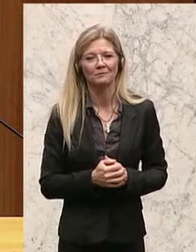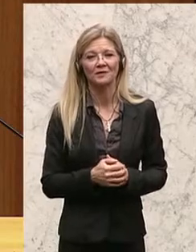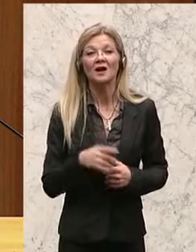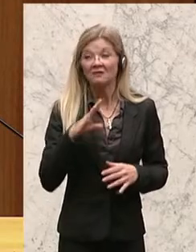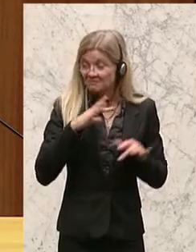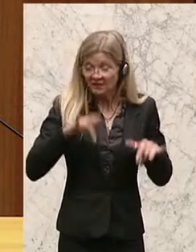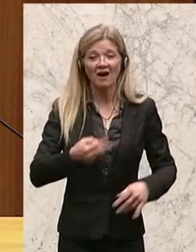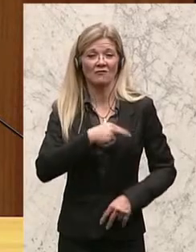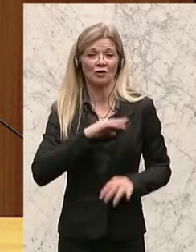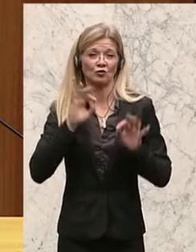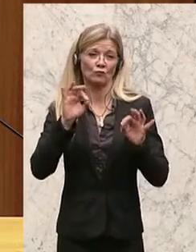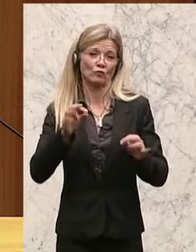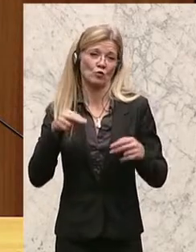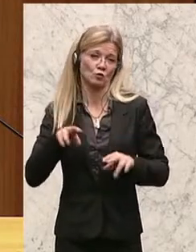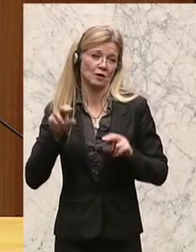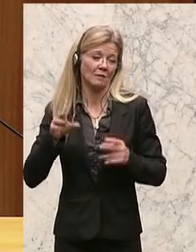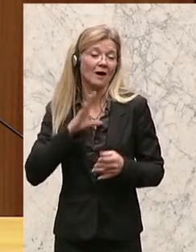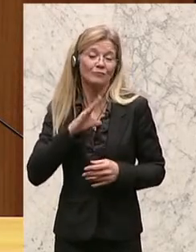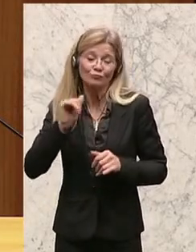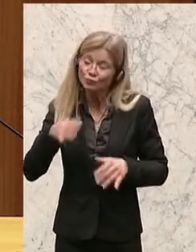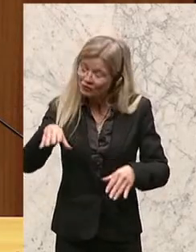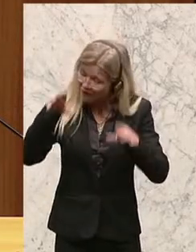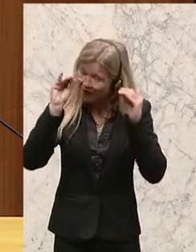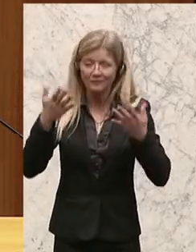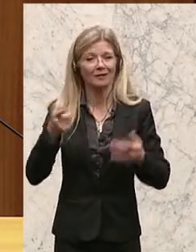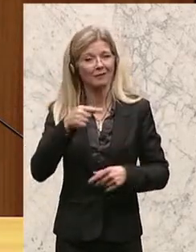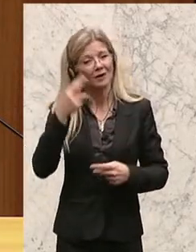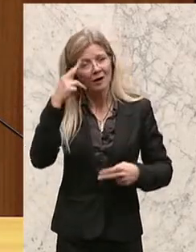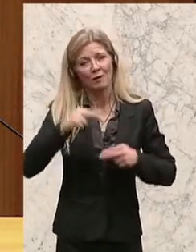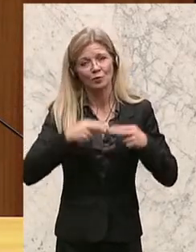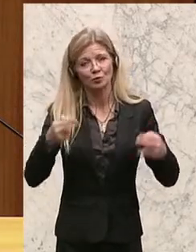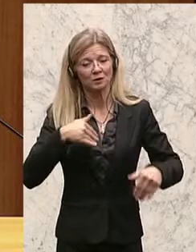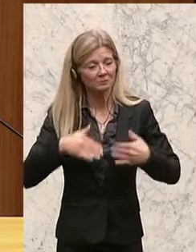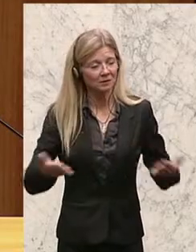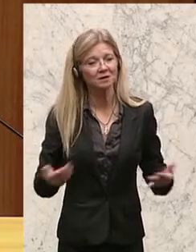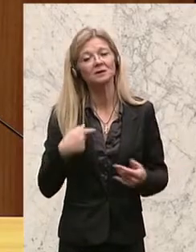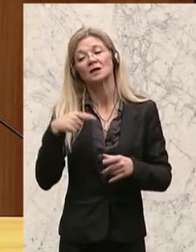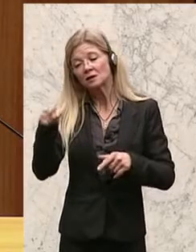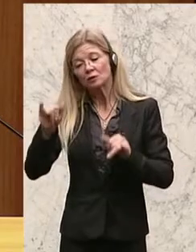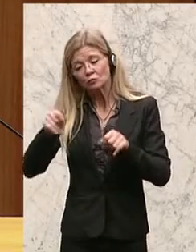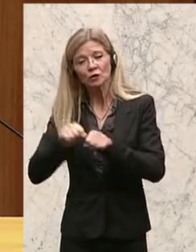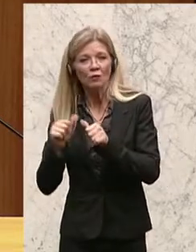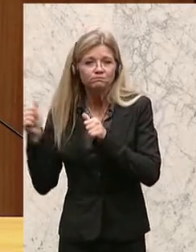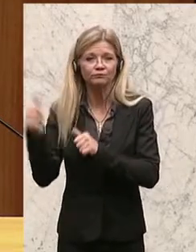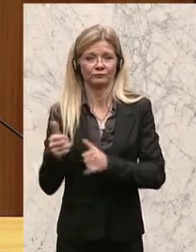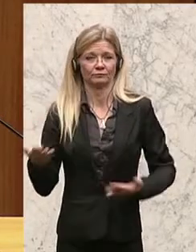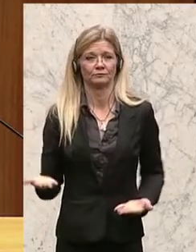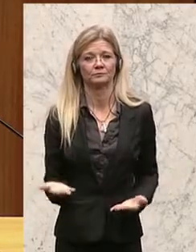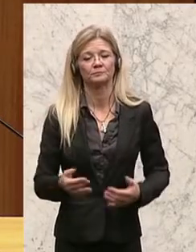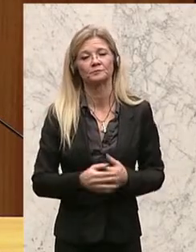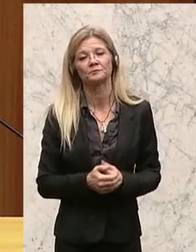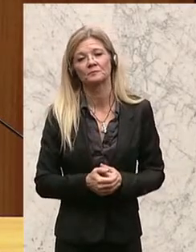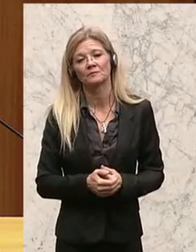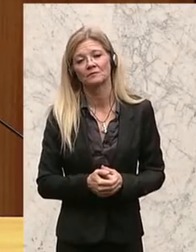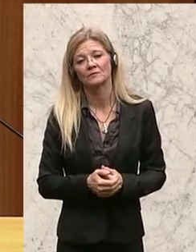müssen Sie endlich auch wahrnehmen. Wir müssen endlich auch wieder zu einer Bevorzugung der österreichischen Unternehmen kommen. In